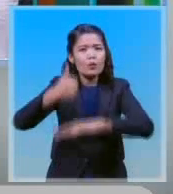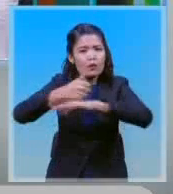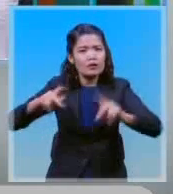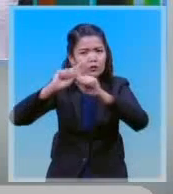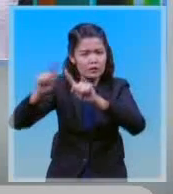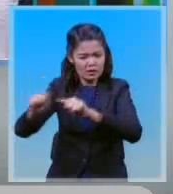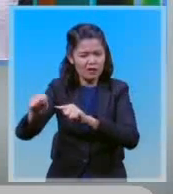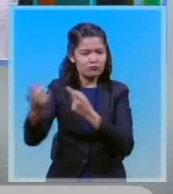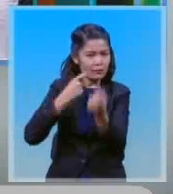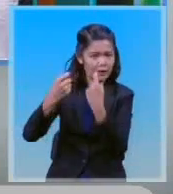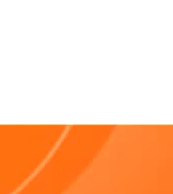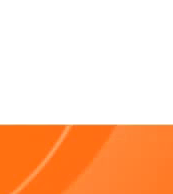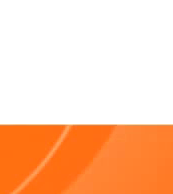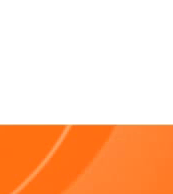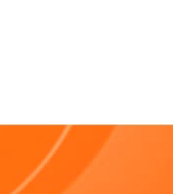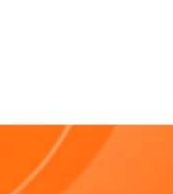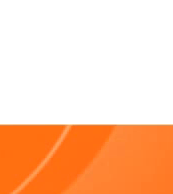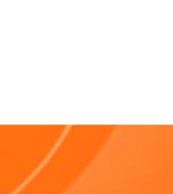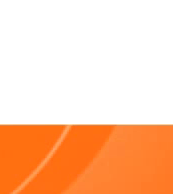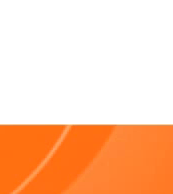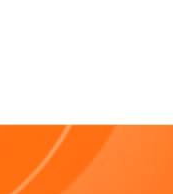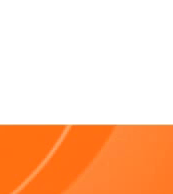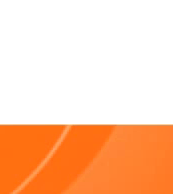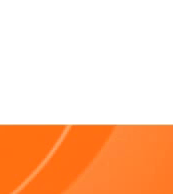จะไปทางสถานีครับอ่า